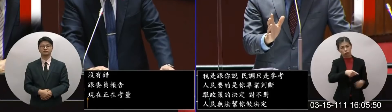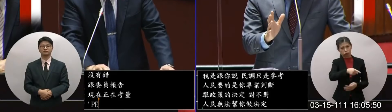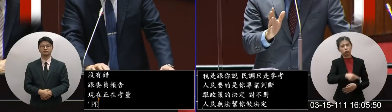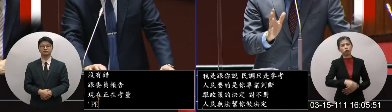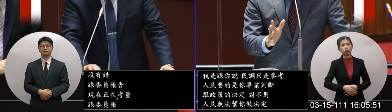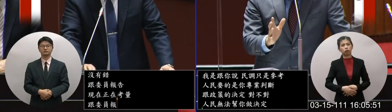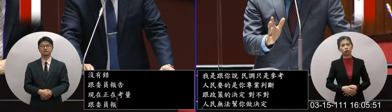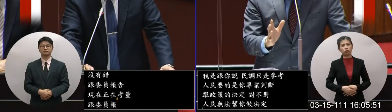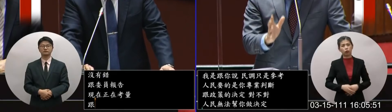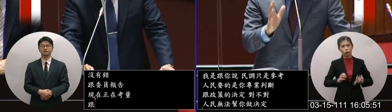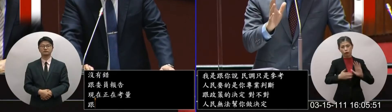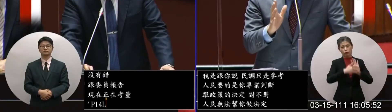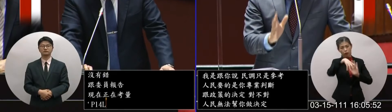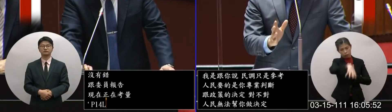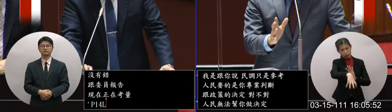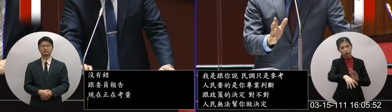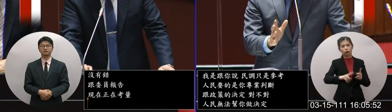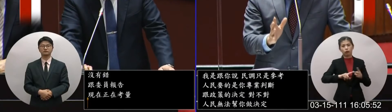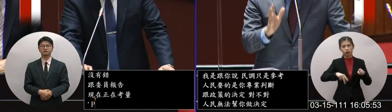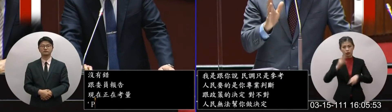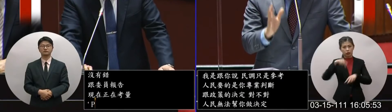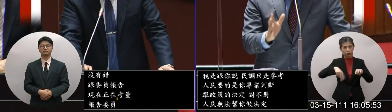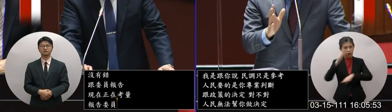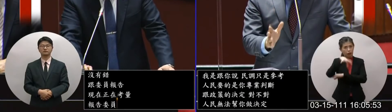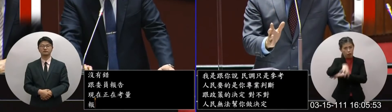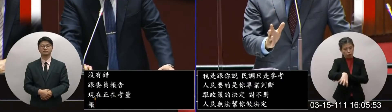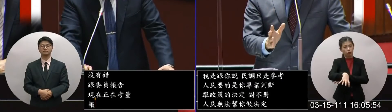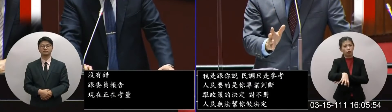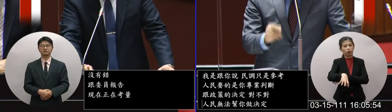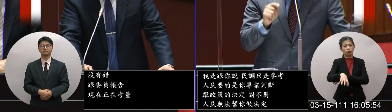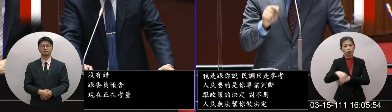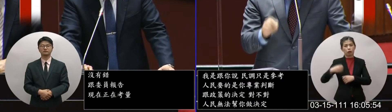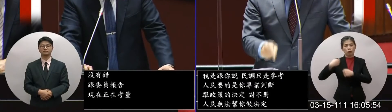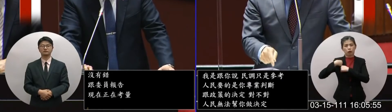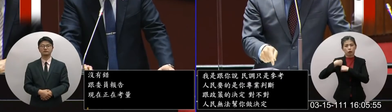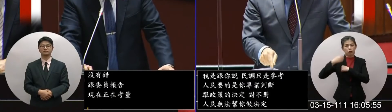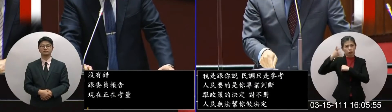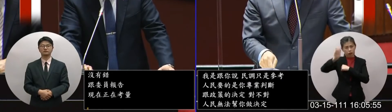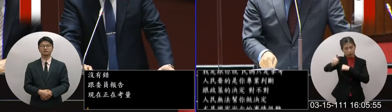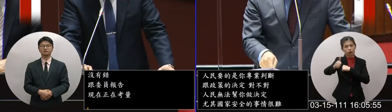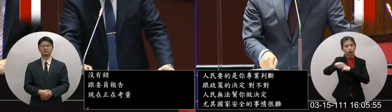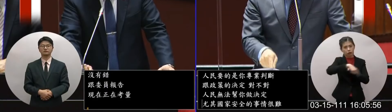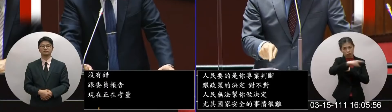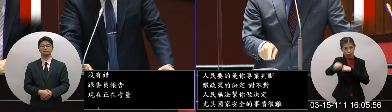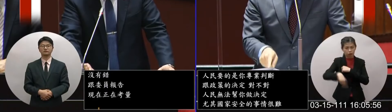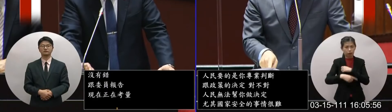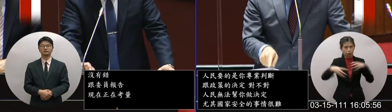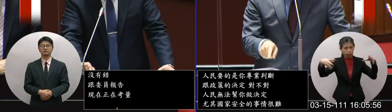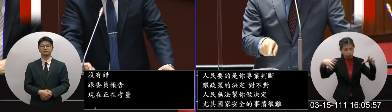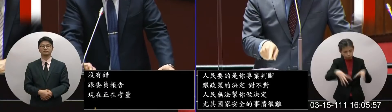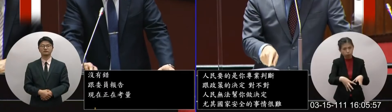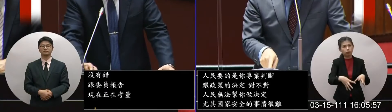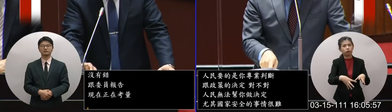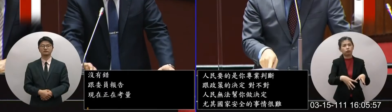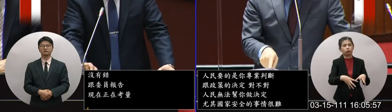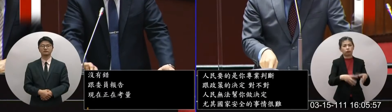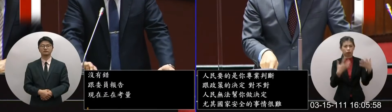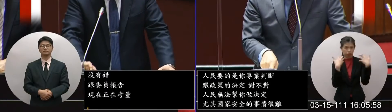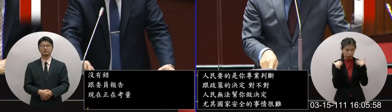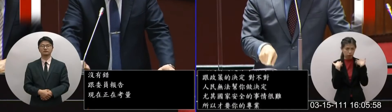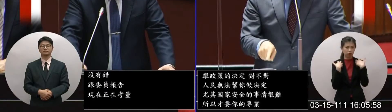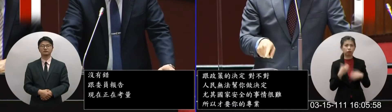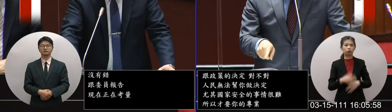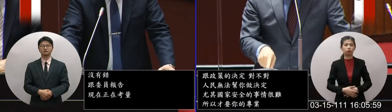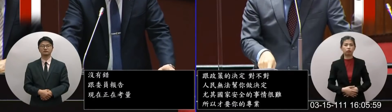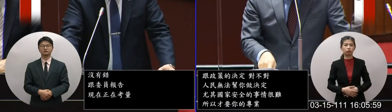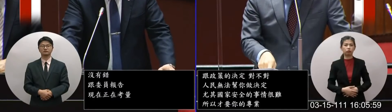部会，国防部跟行政院三军统帅对这件事情应该要有负责任的态